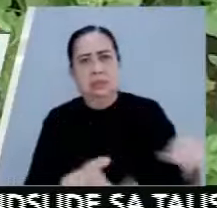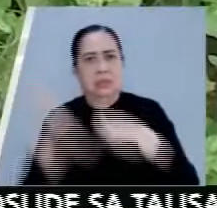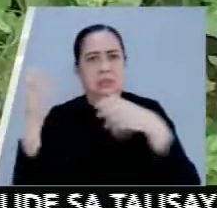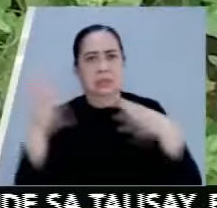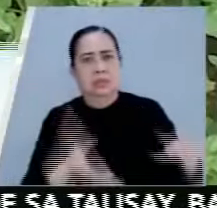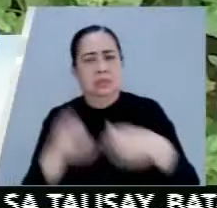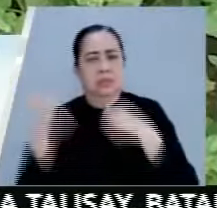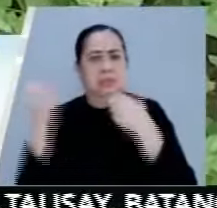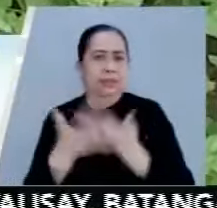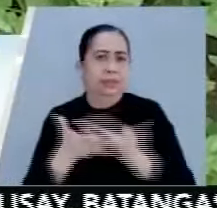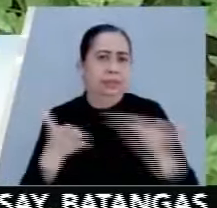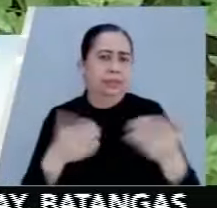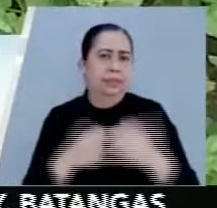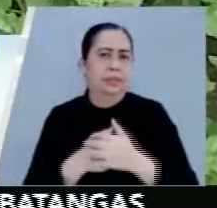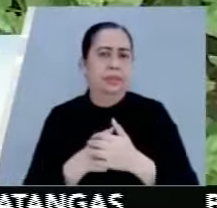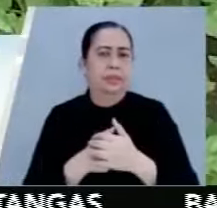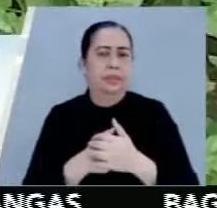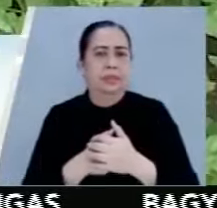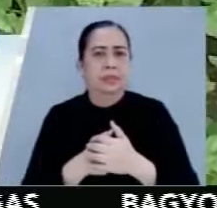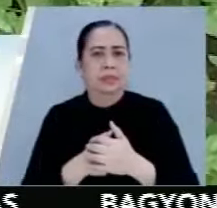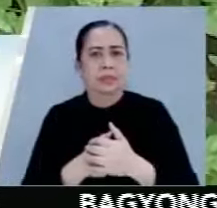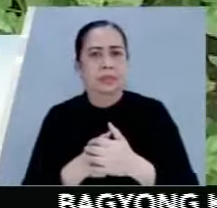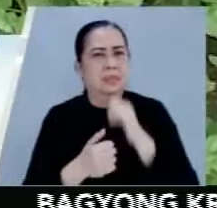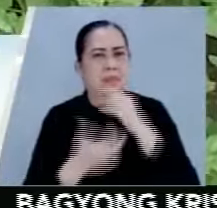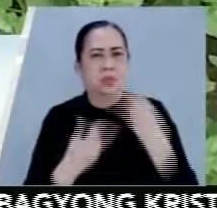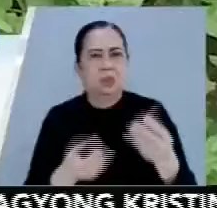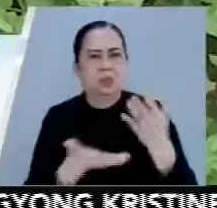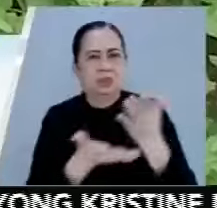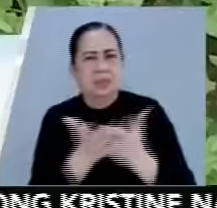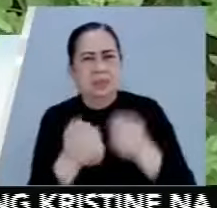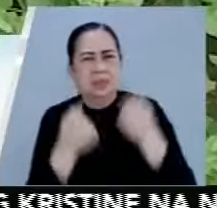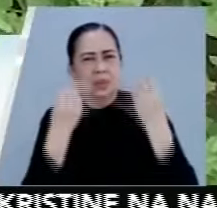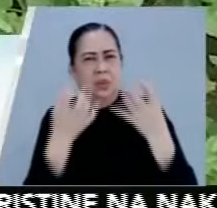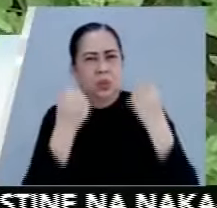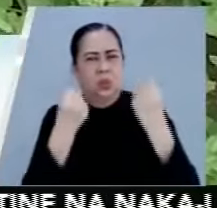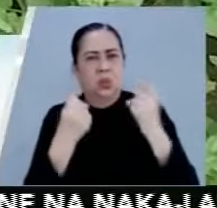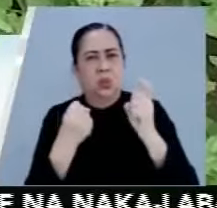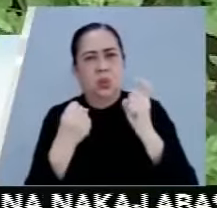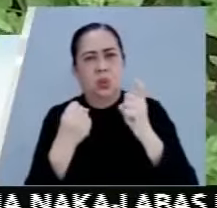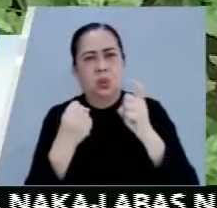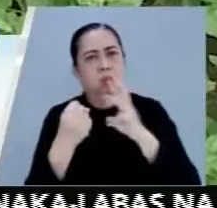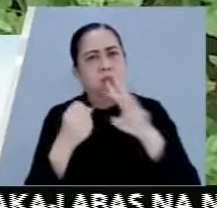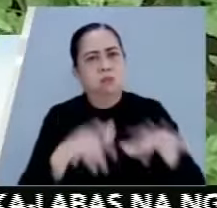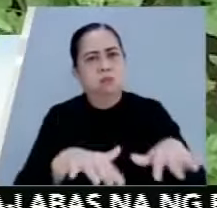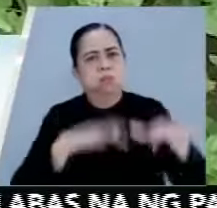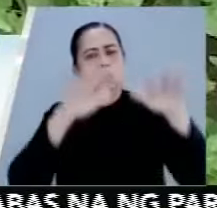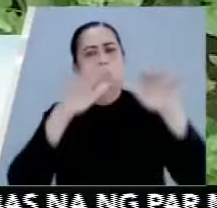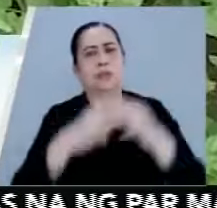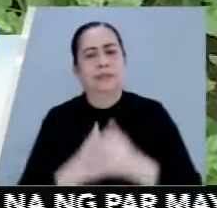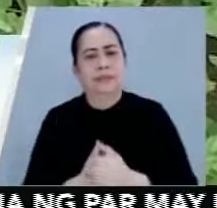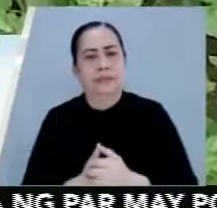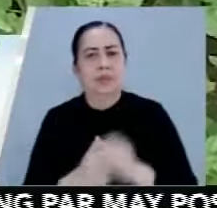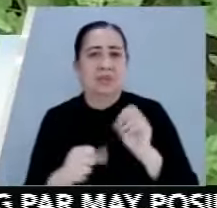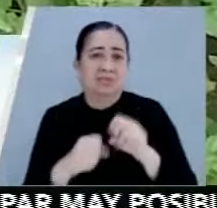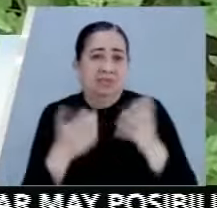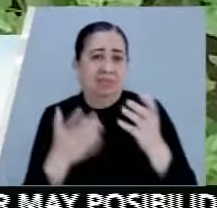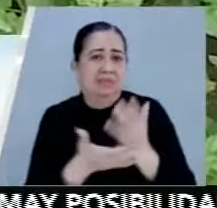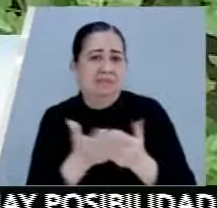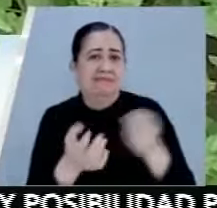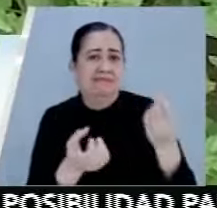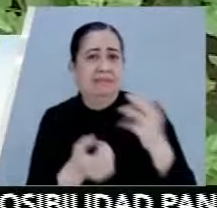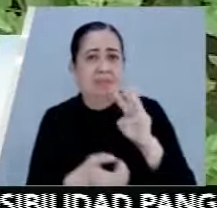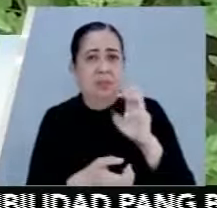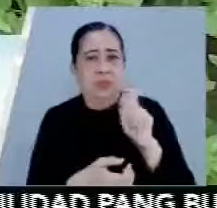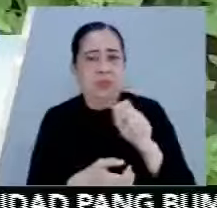gamit namin Hindi naubos sa sobrang lakas ng ano pagtaas ng tubig kaya ayun basa basa